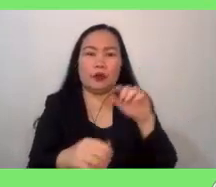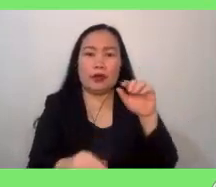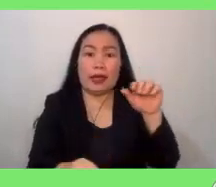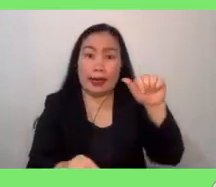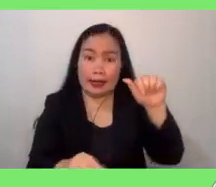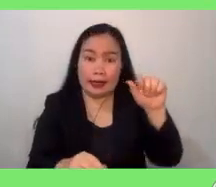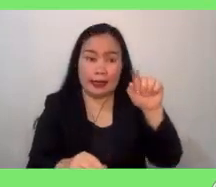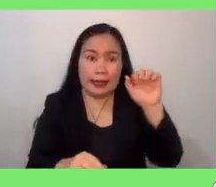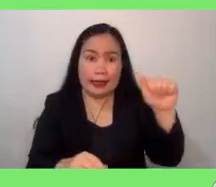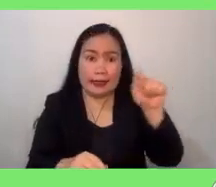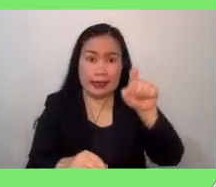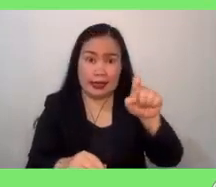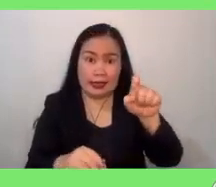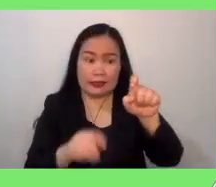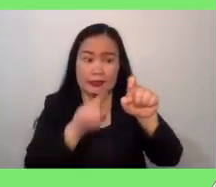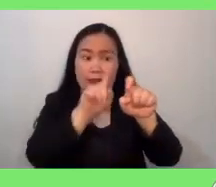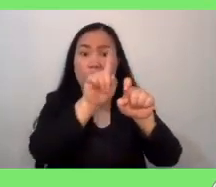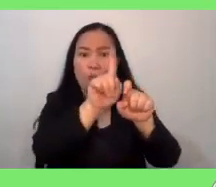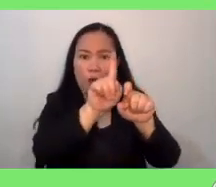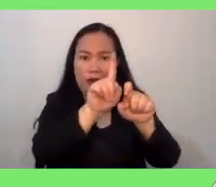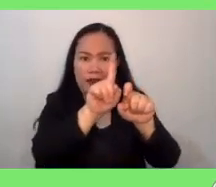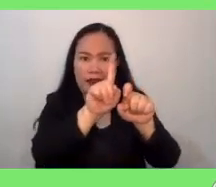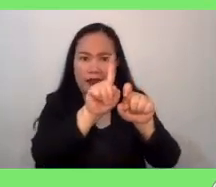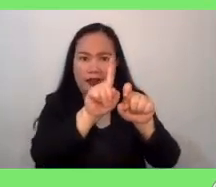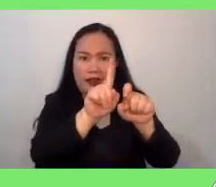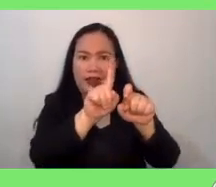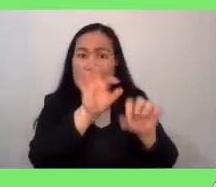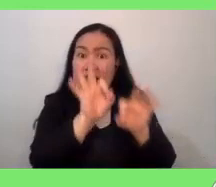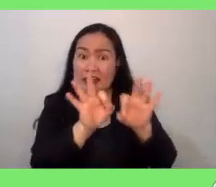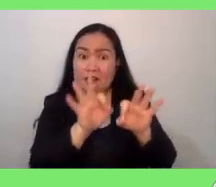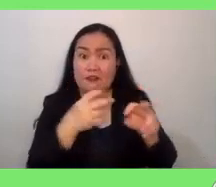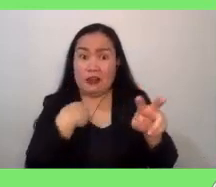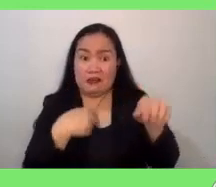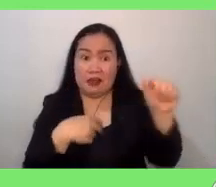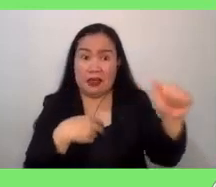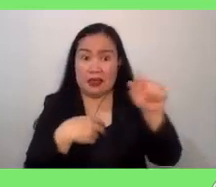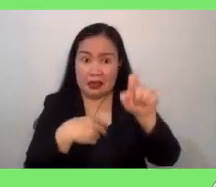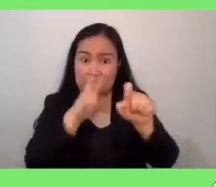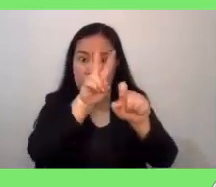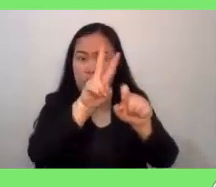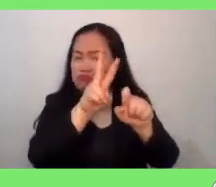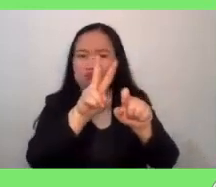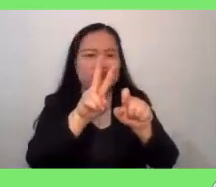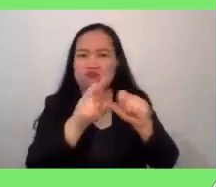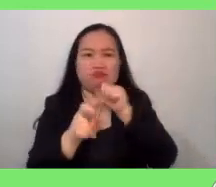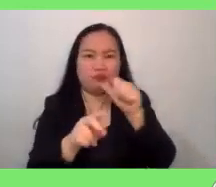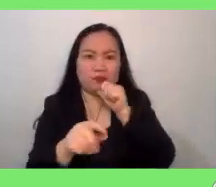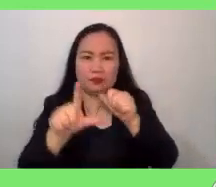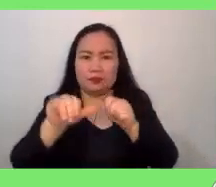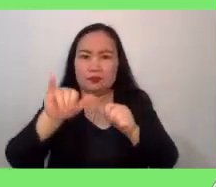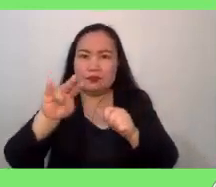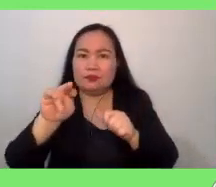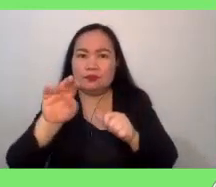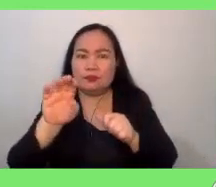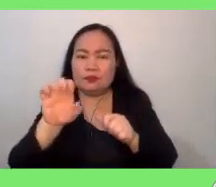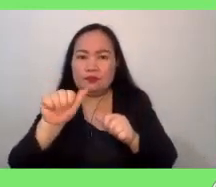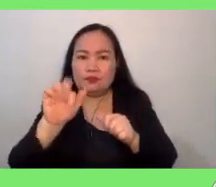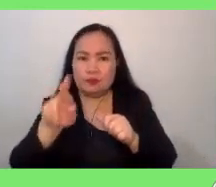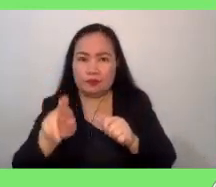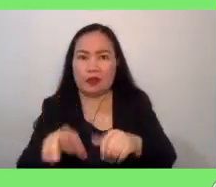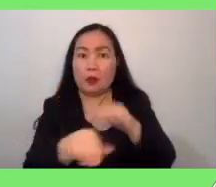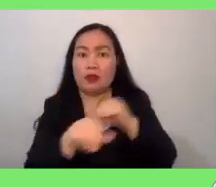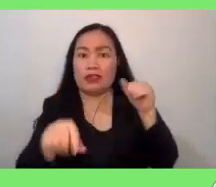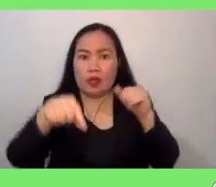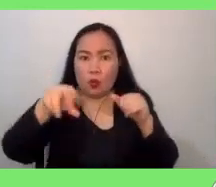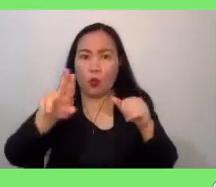is linear. Okay? Kapag yan may nakita ka ng exponent 2, 3, hindi na po siya linear. Okay.